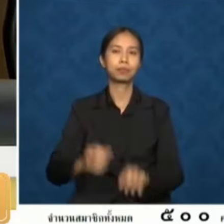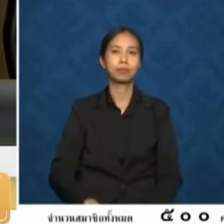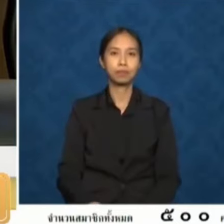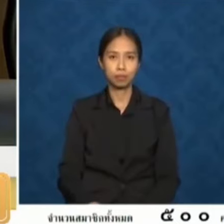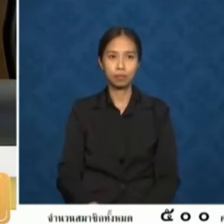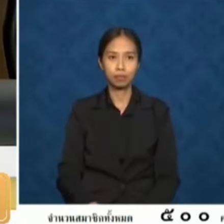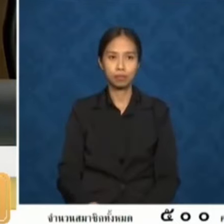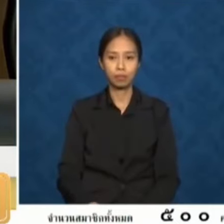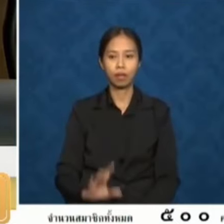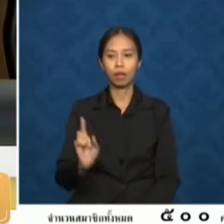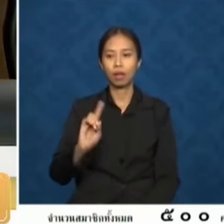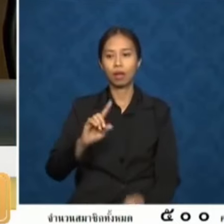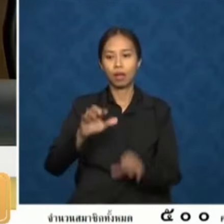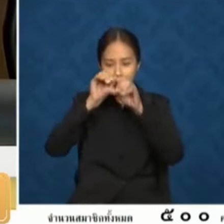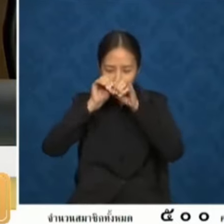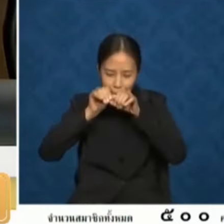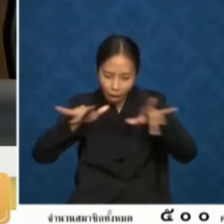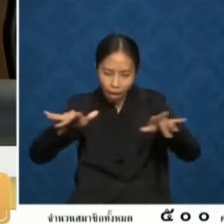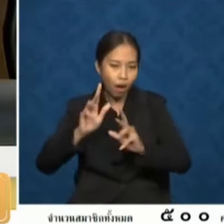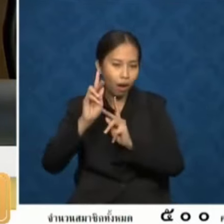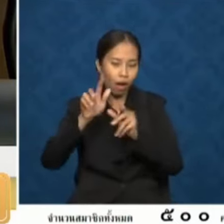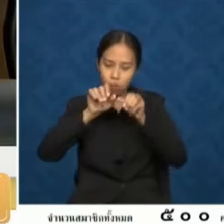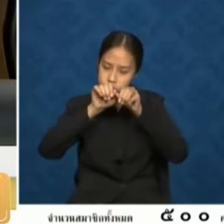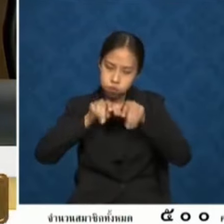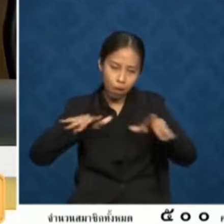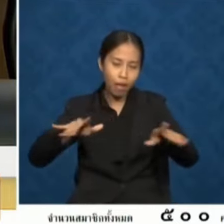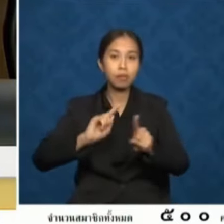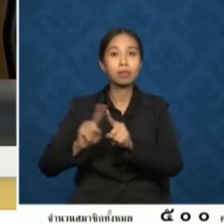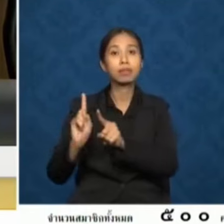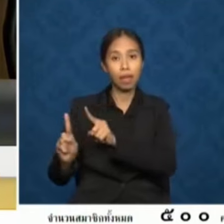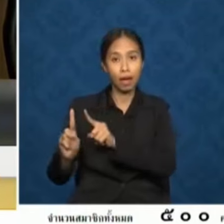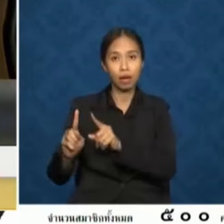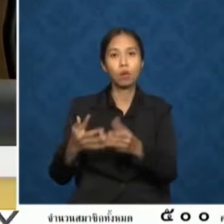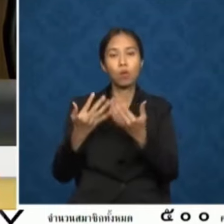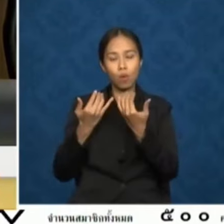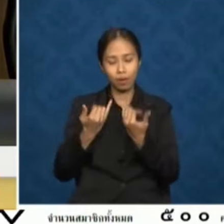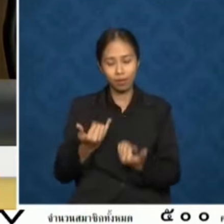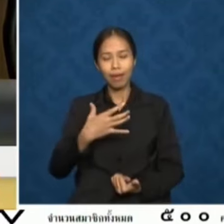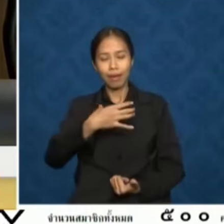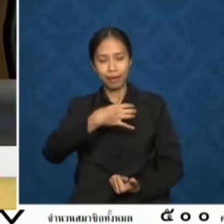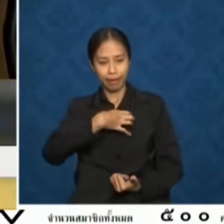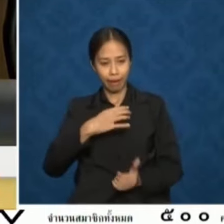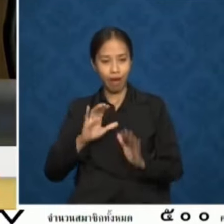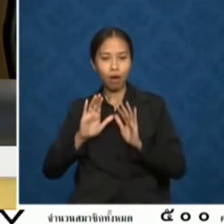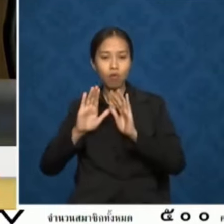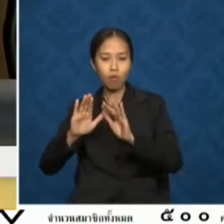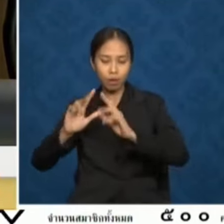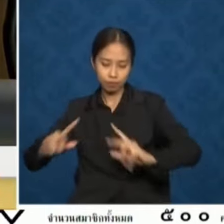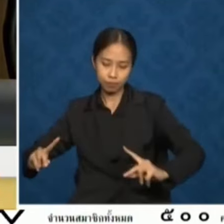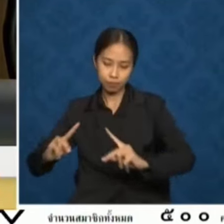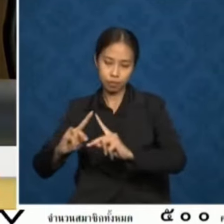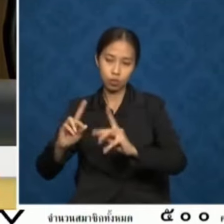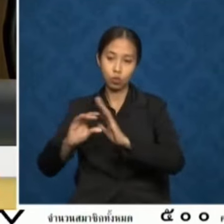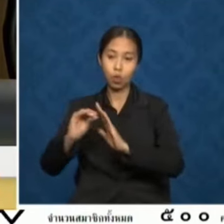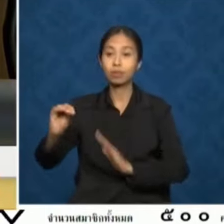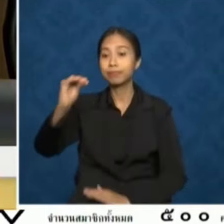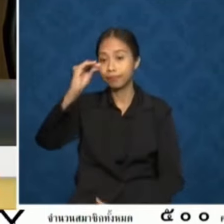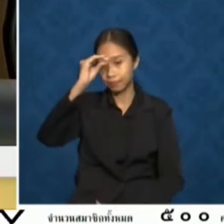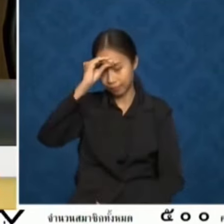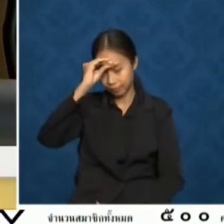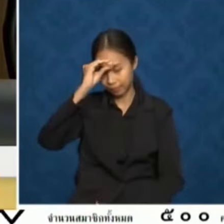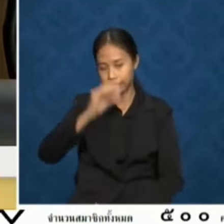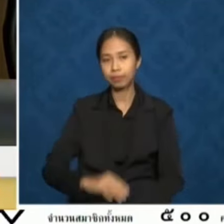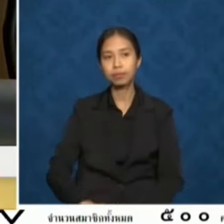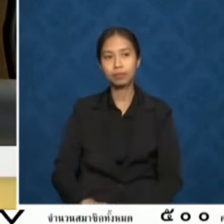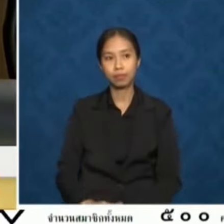ซึ่งขยายไปไกลวันนี้ที่ผมอยากจะฝากมากที่สุดก็คือกระทรวงศึกษาธิการท่านประธ